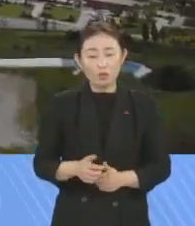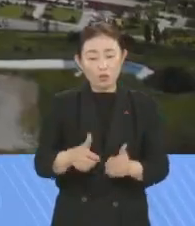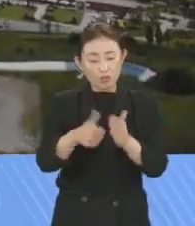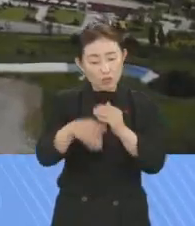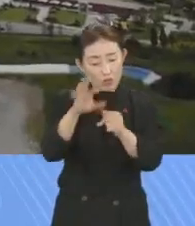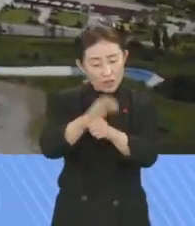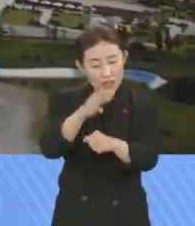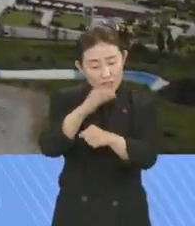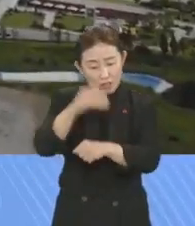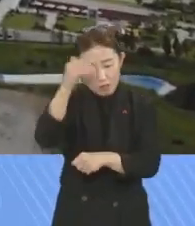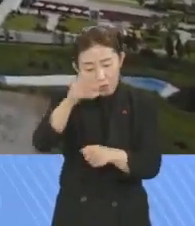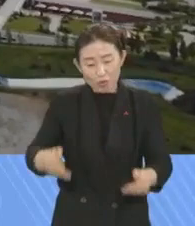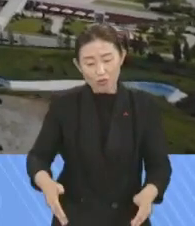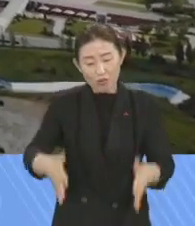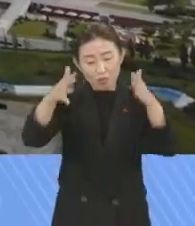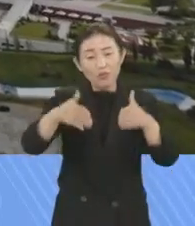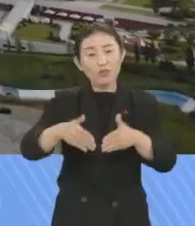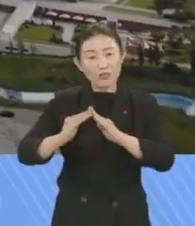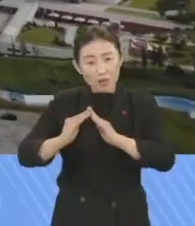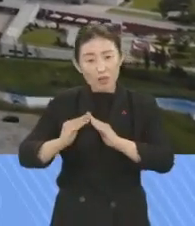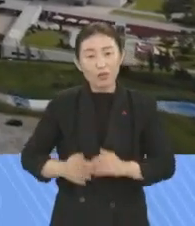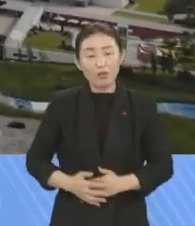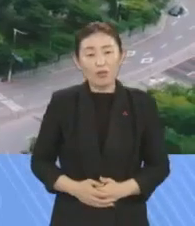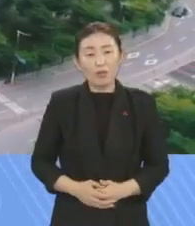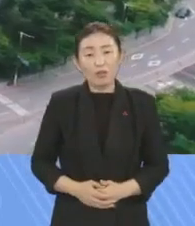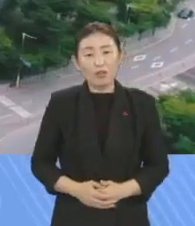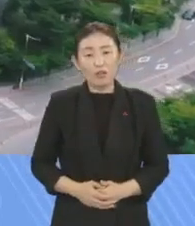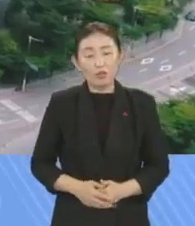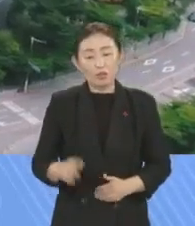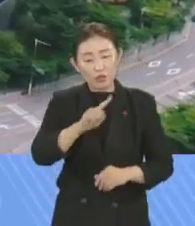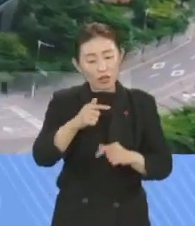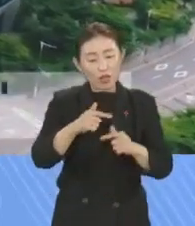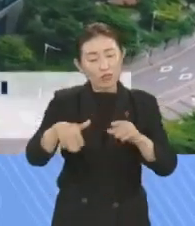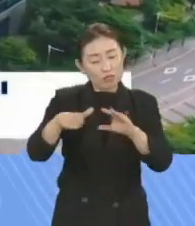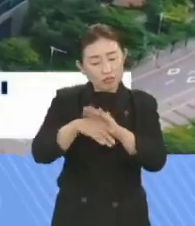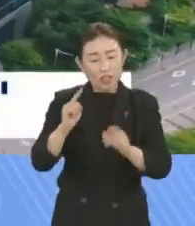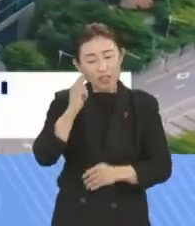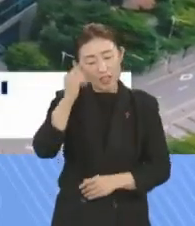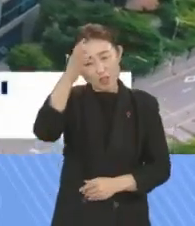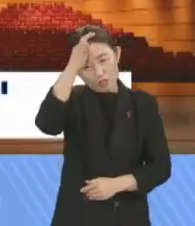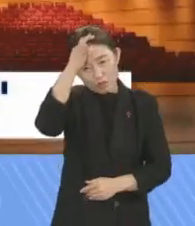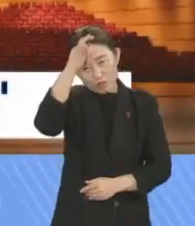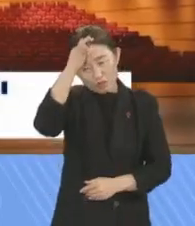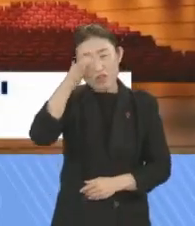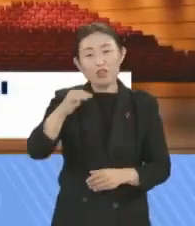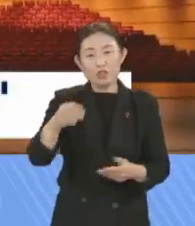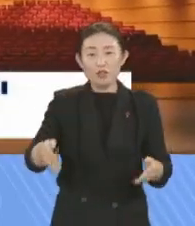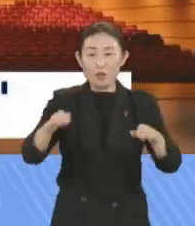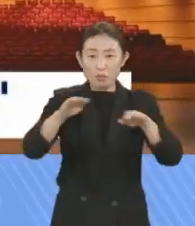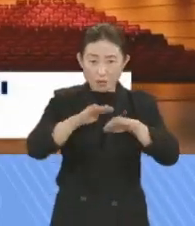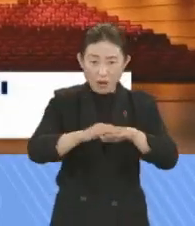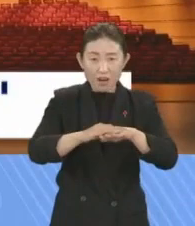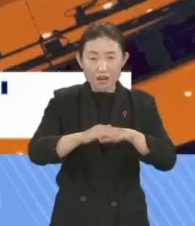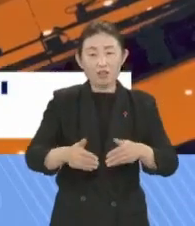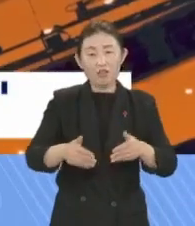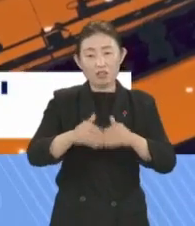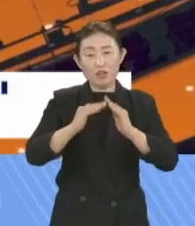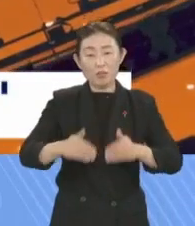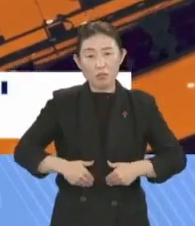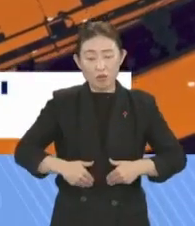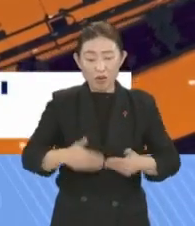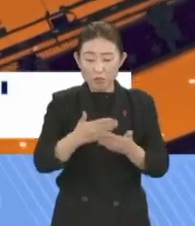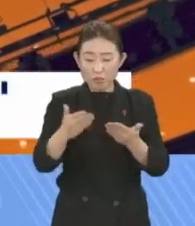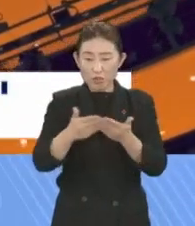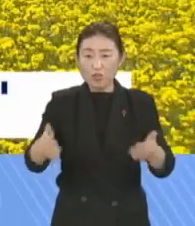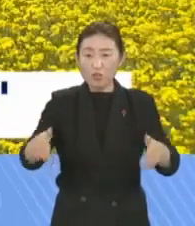쇼핑몰이라든가 뭐 이런 문제, 그다음에 뭐 문화, 뭐 예술 이런 문제인데, 예술의 전당이나 아니면은 뭐 미술관이나